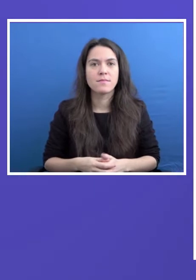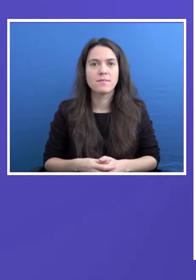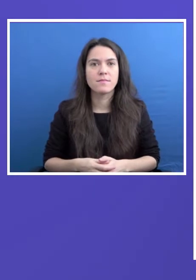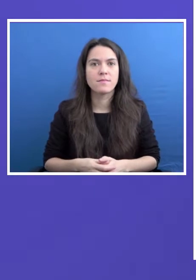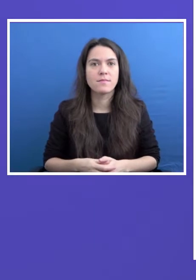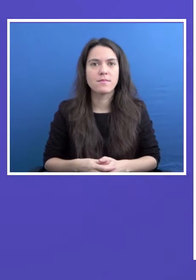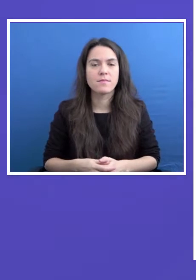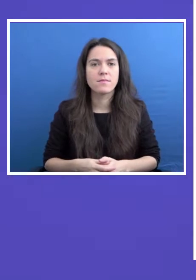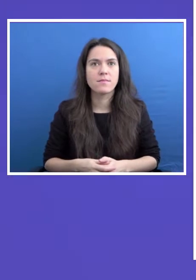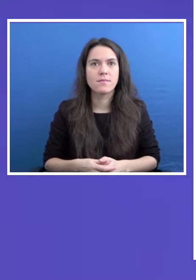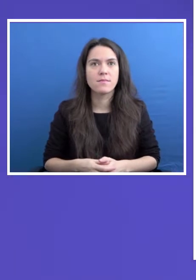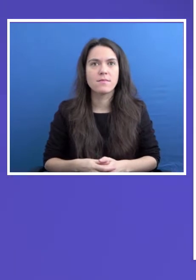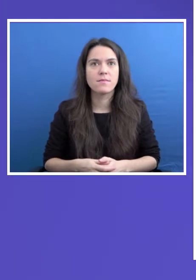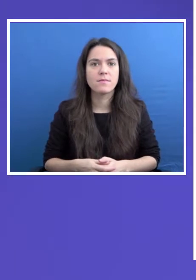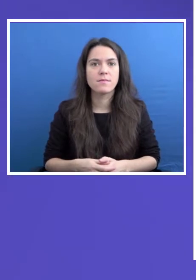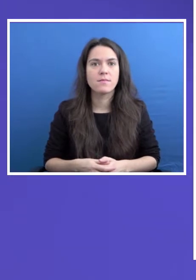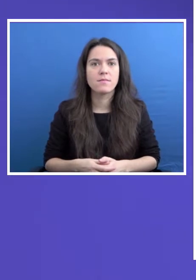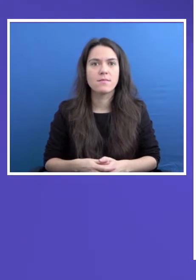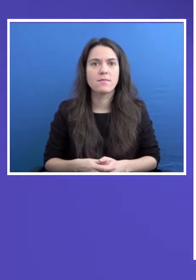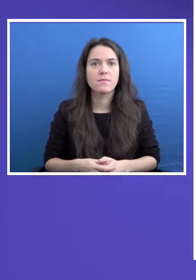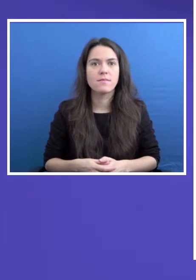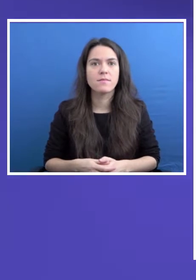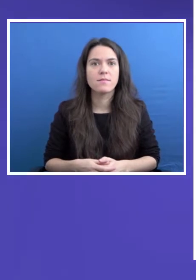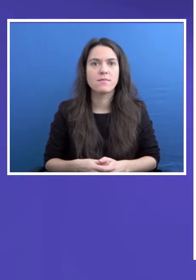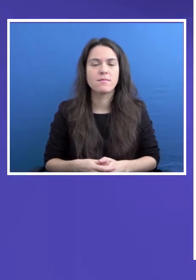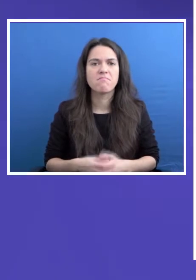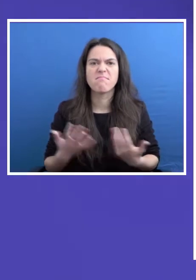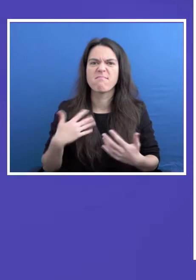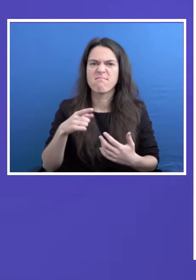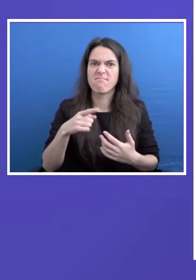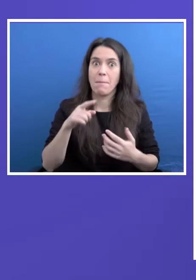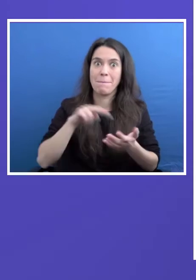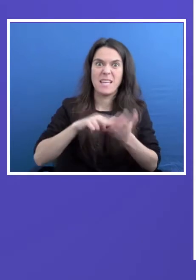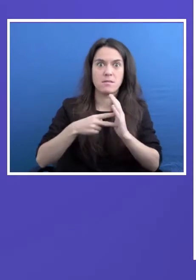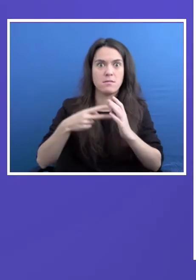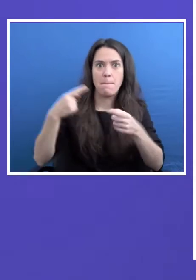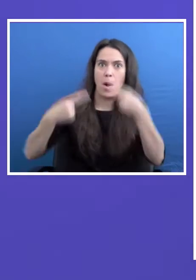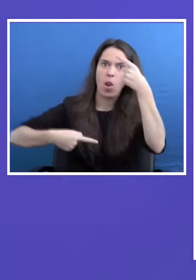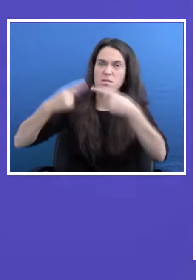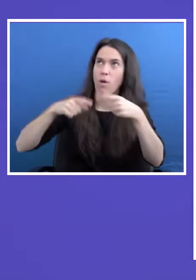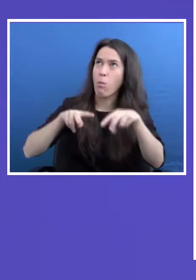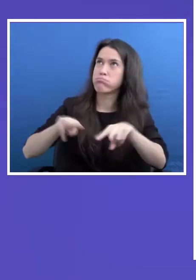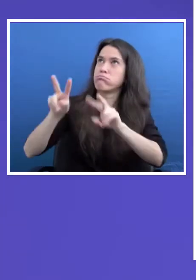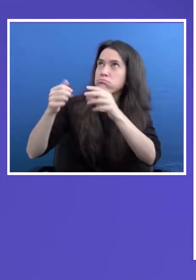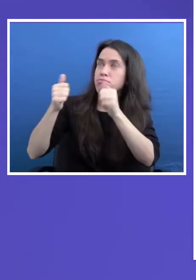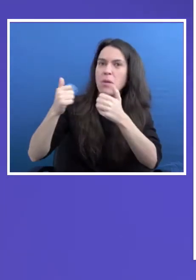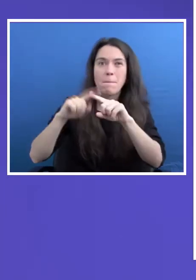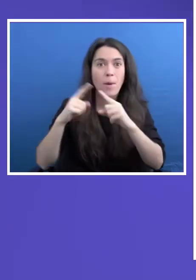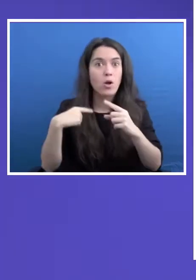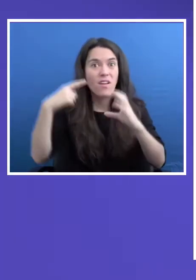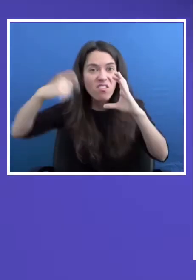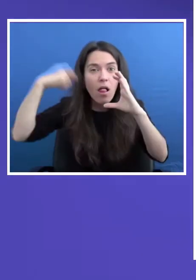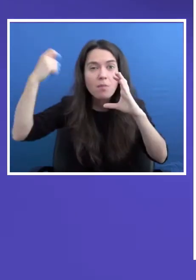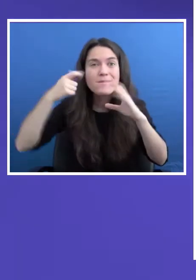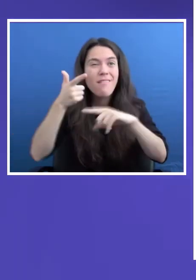الناس عليها، والتركيز على الناحيه العاطفيه اكتر من الناحيه المهنيه؟ احنا محتاجين يبقى في دور اعلامي قوي جدا على مستوى العالم تجاه